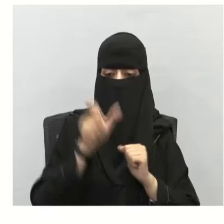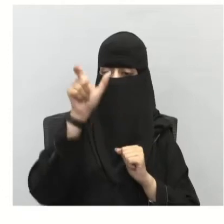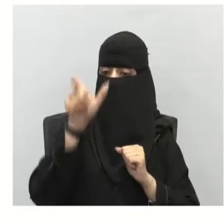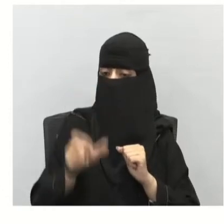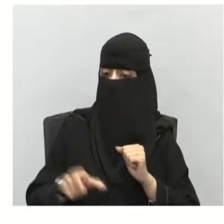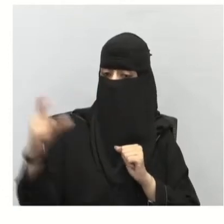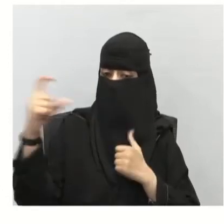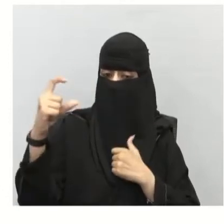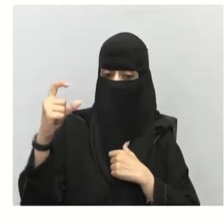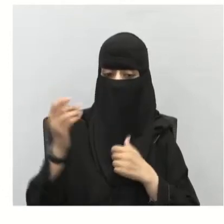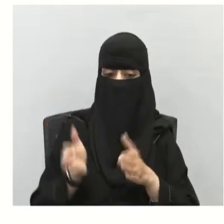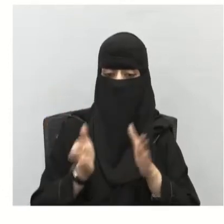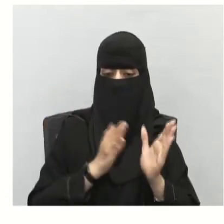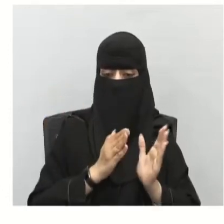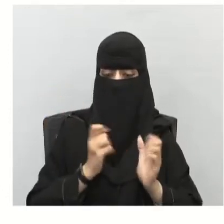مسلم،